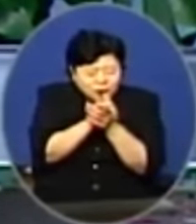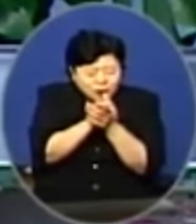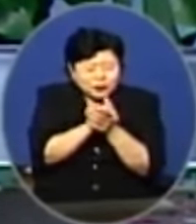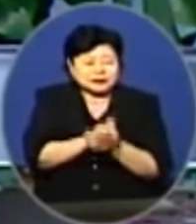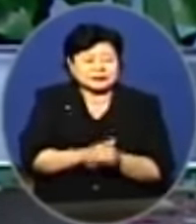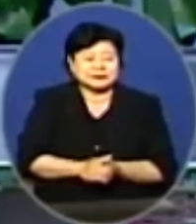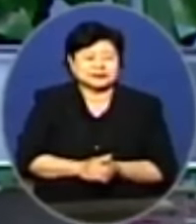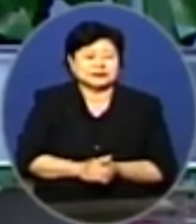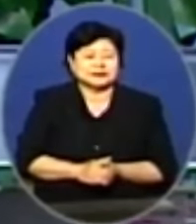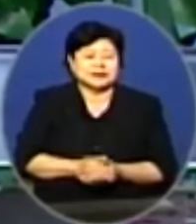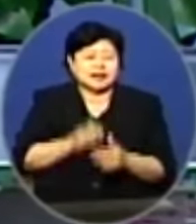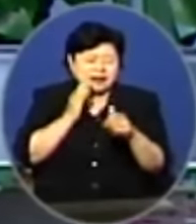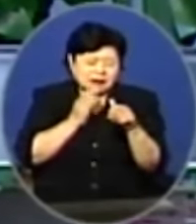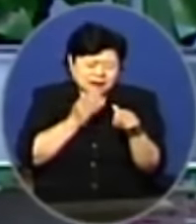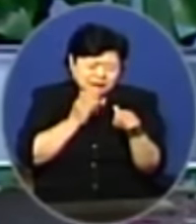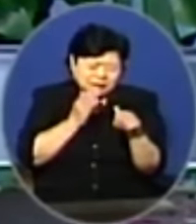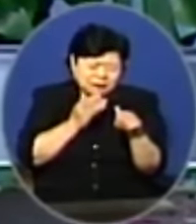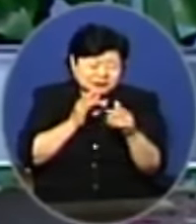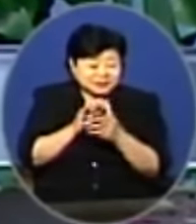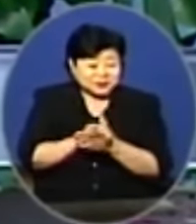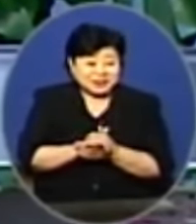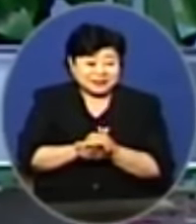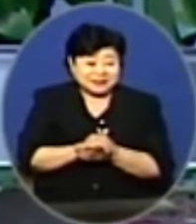않겠나 간절히 기도하니까